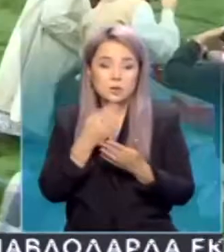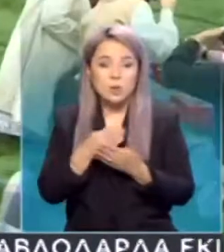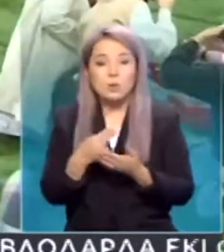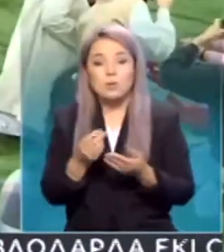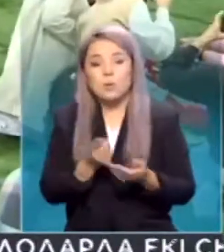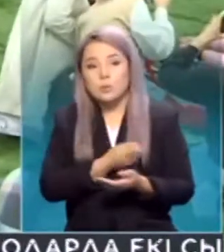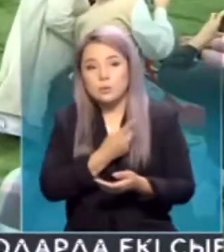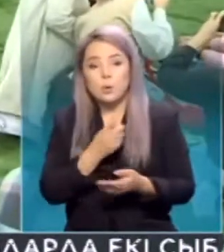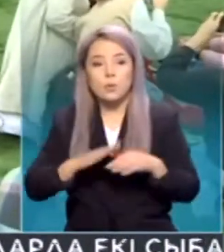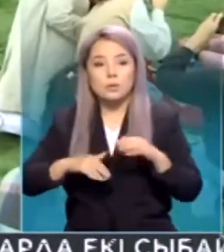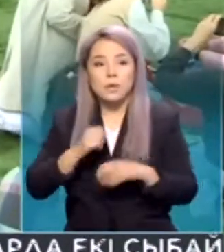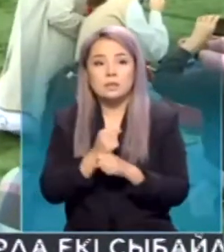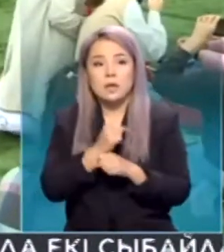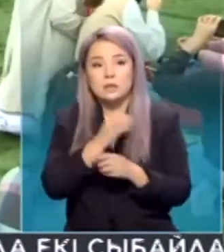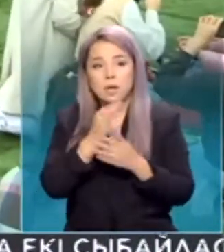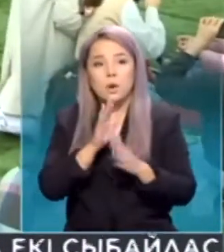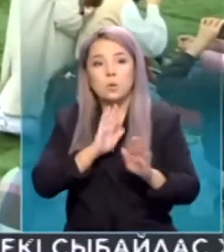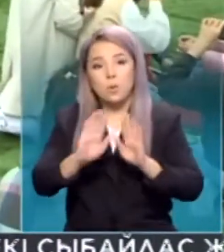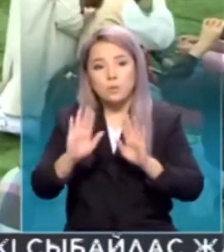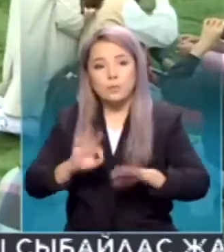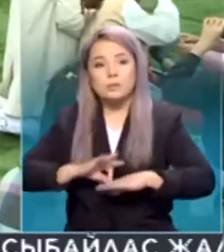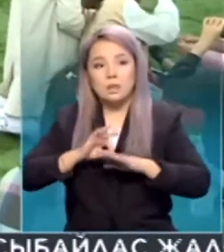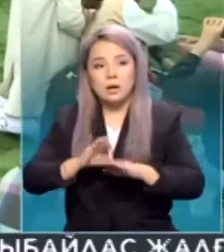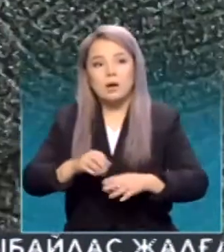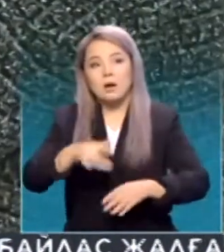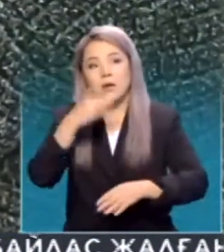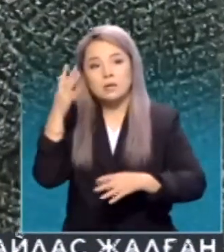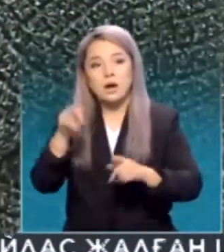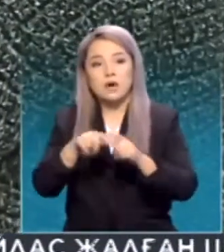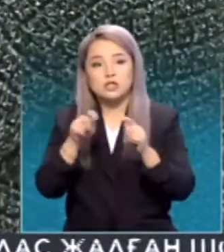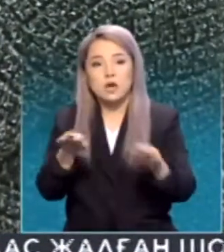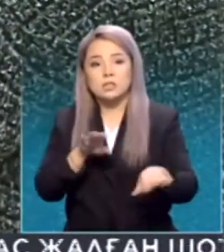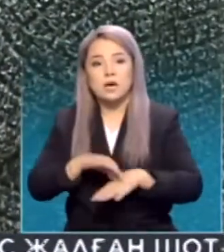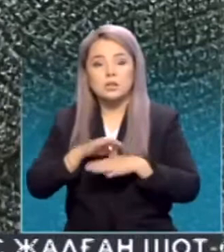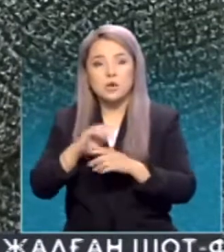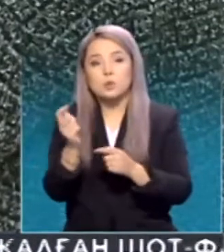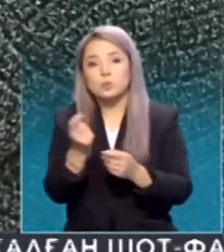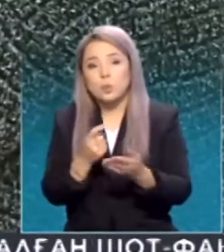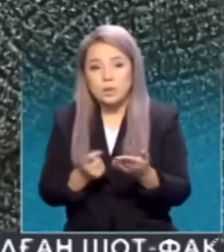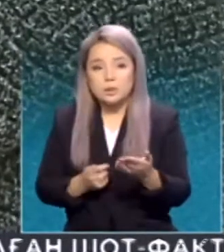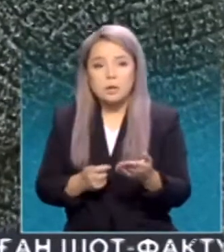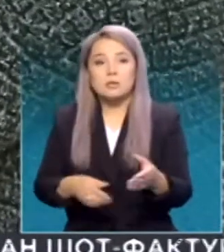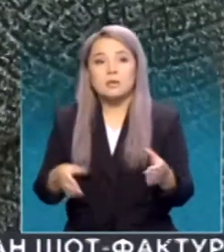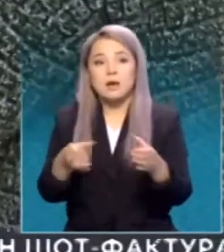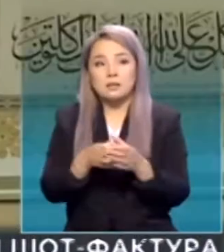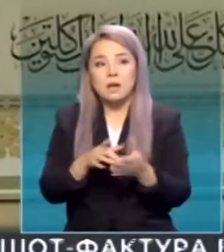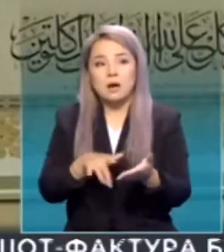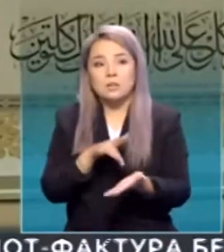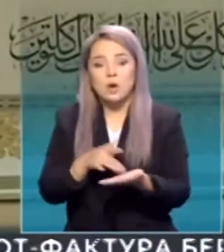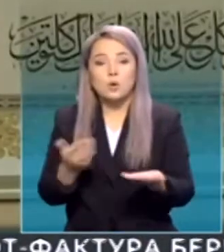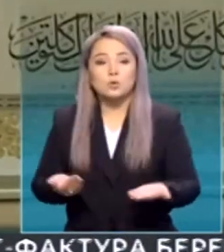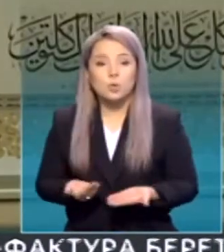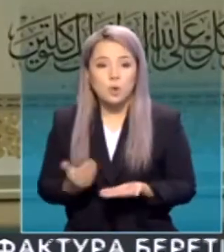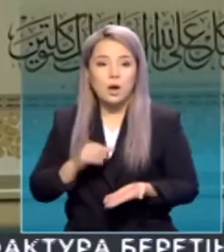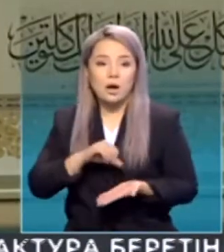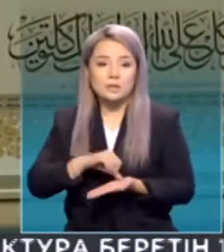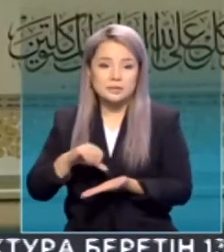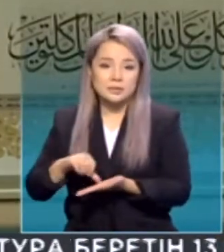қолөнер шеберлерінің өнімдері көрмеге шығарылды. Ашық аспан астында өткен шараға суретшілер, зиялы қауым өкілдері мен қала тұрғындары